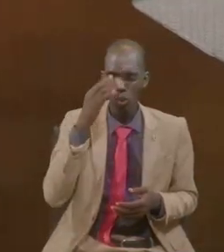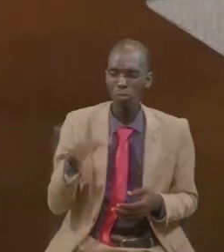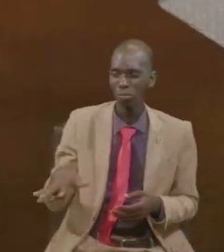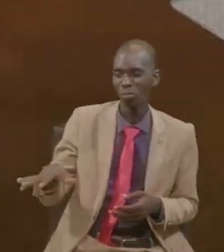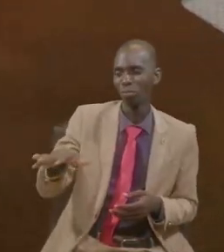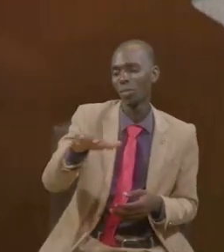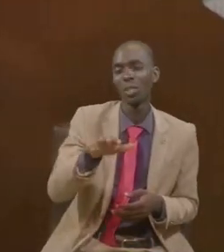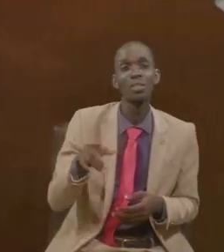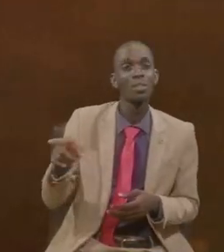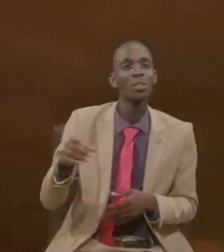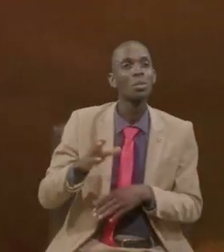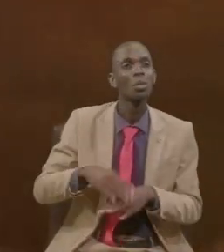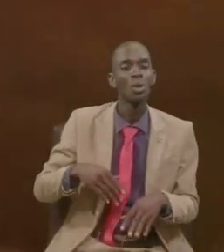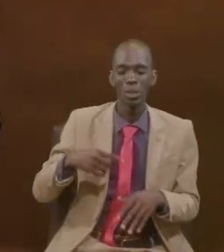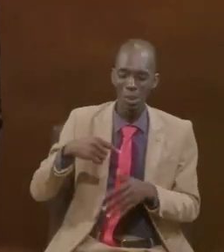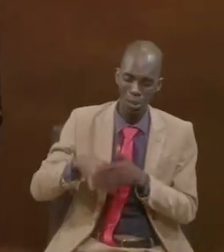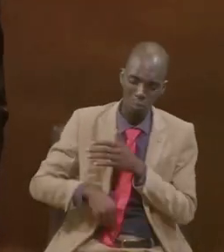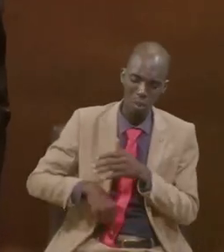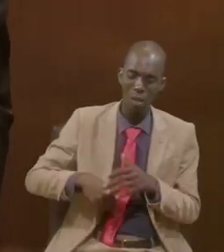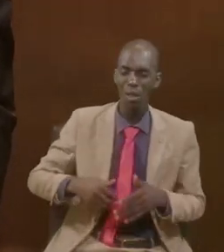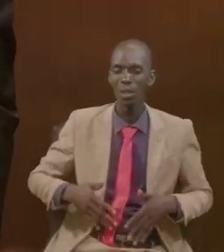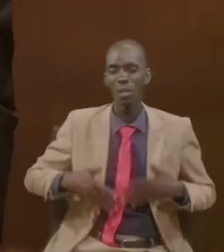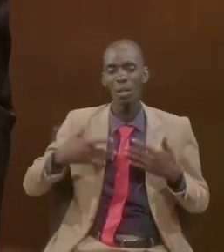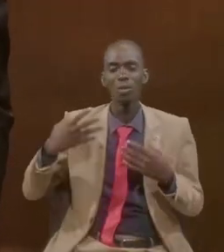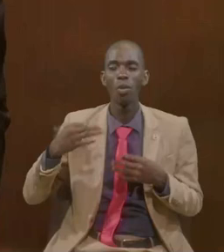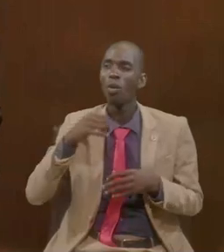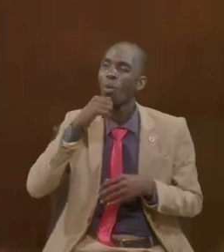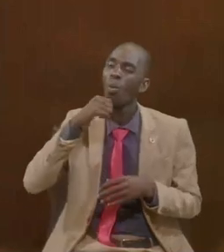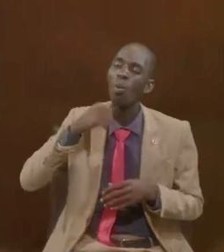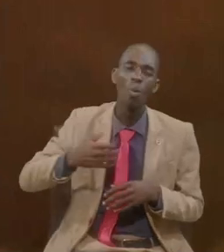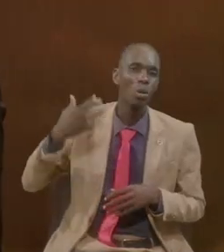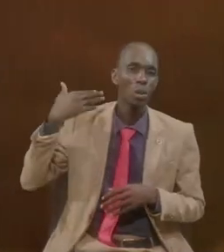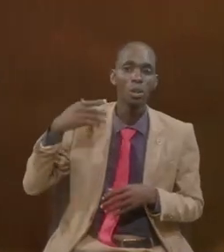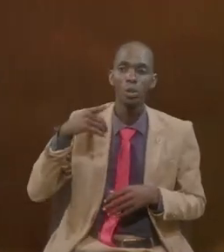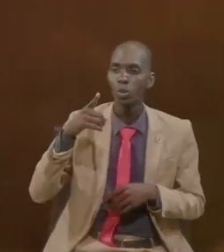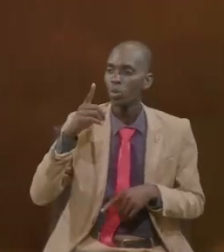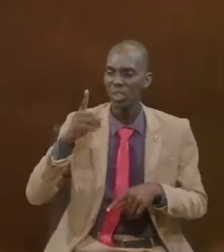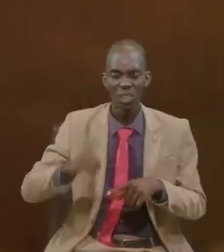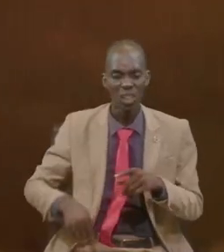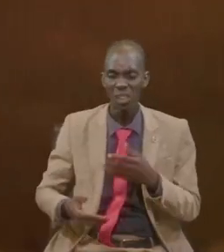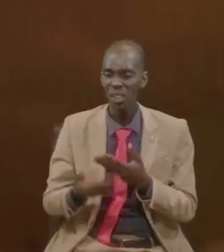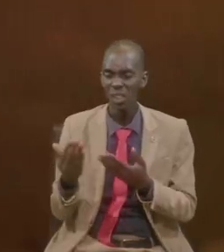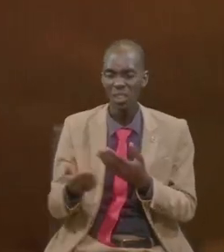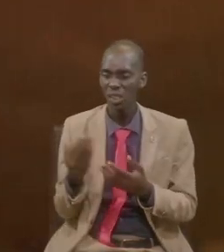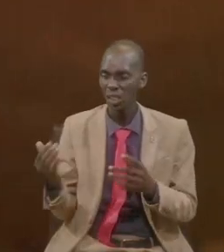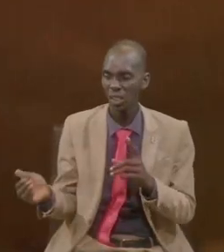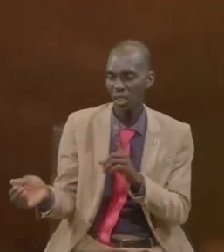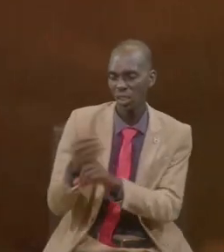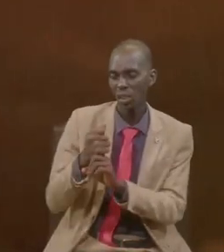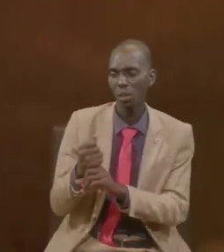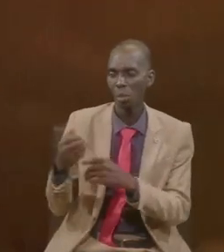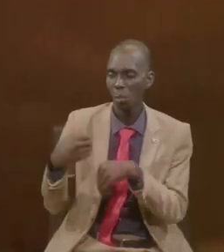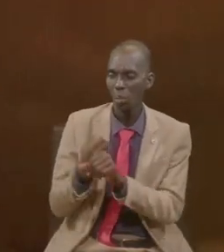Oui, nous connaissons la vie profonde d'autrefois. Oui, vous ne pouvez pas les avoir